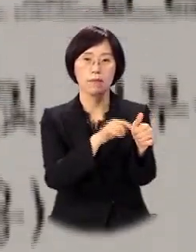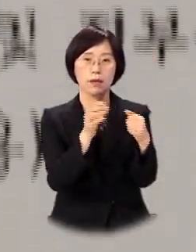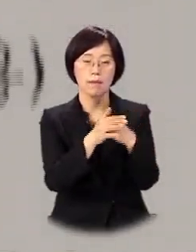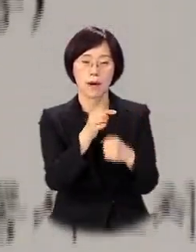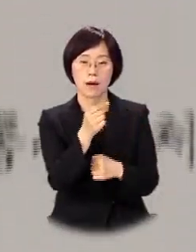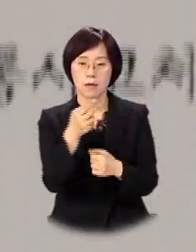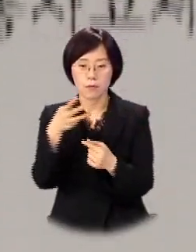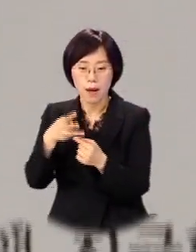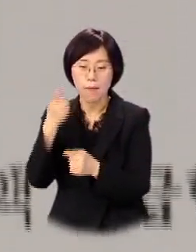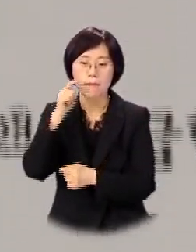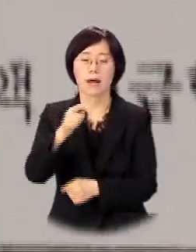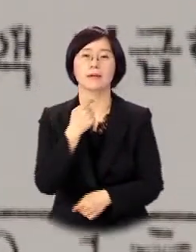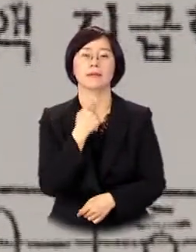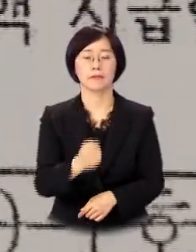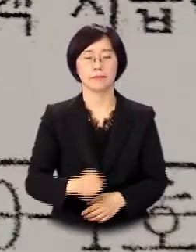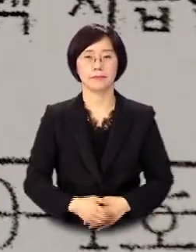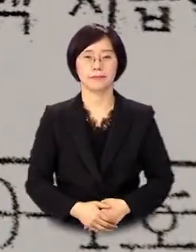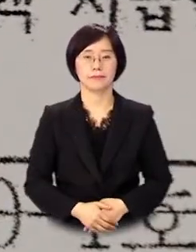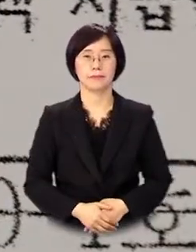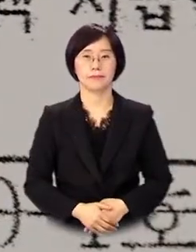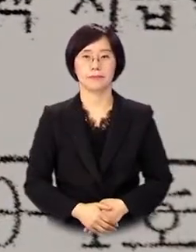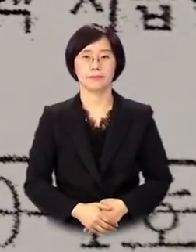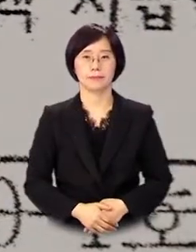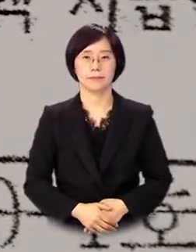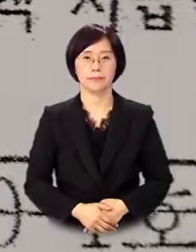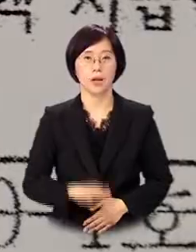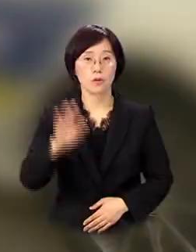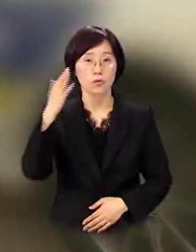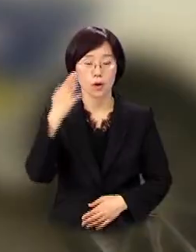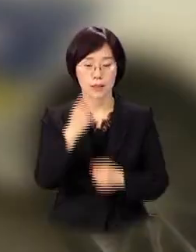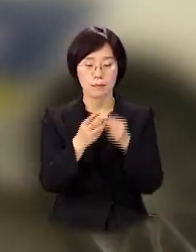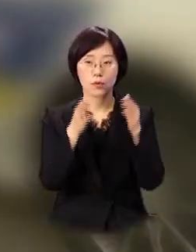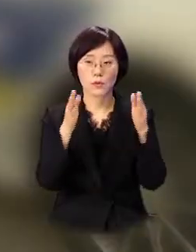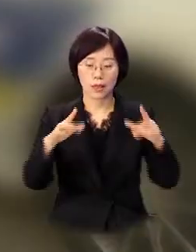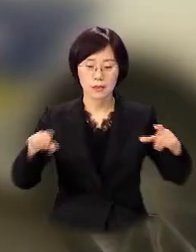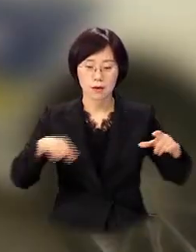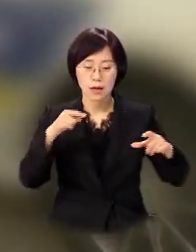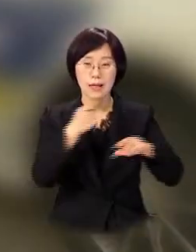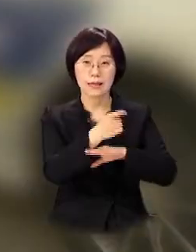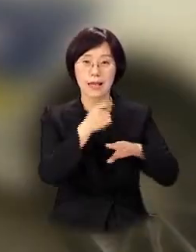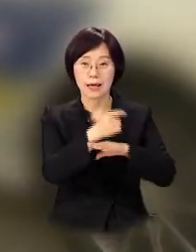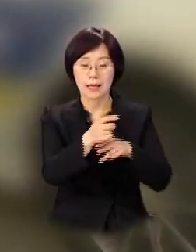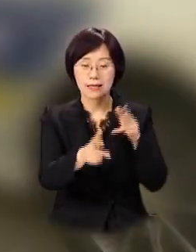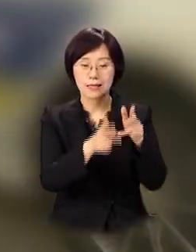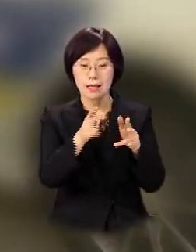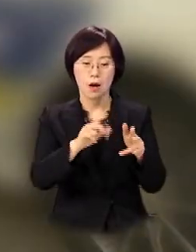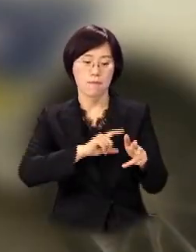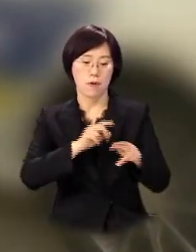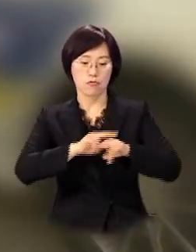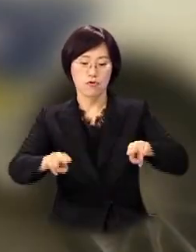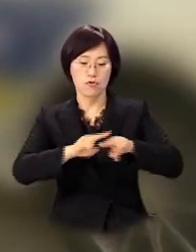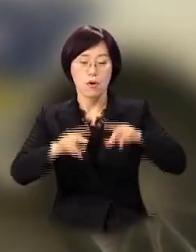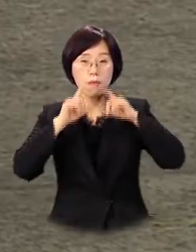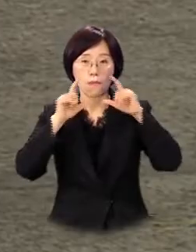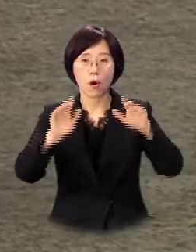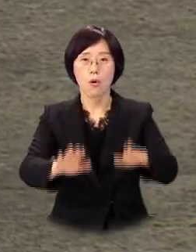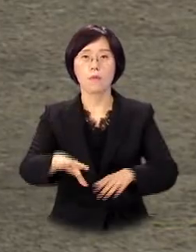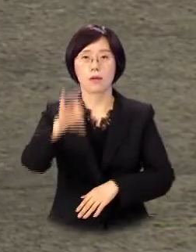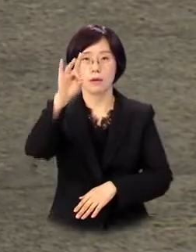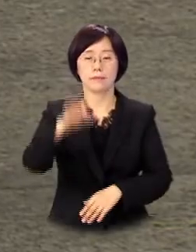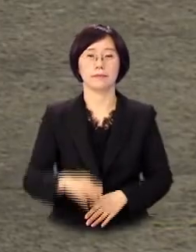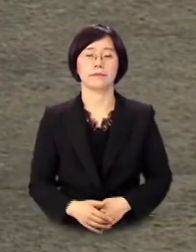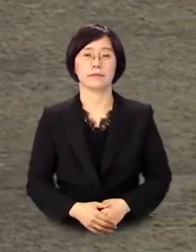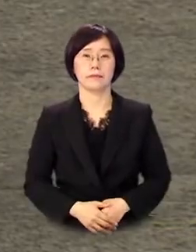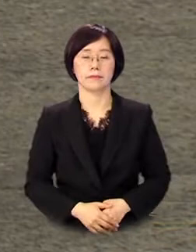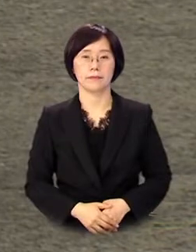세 번이나 적발되기도 했습니다. 최근 3년간 지역에서 택시 사업 면허 취소 처분이 나온 건 이번이